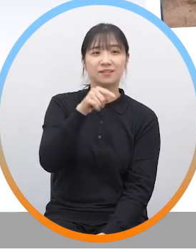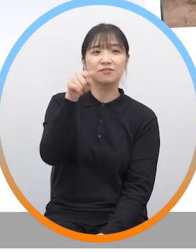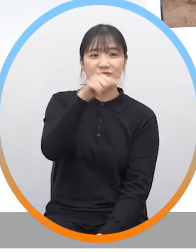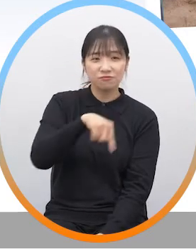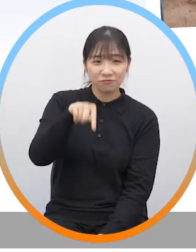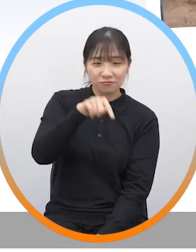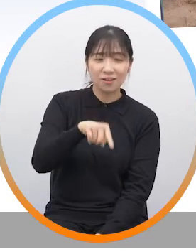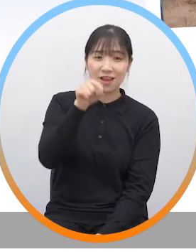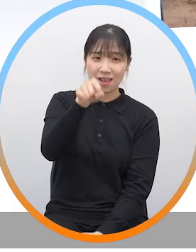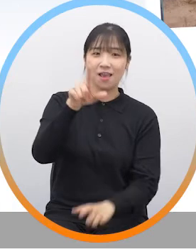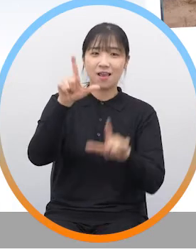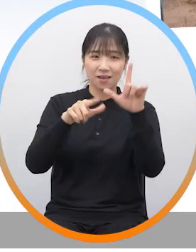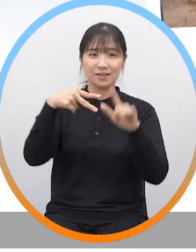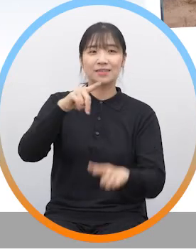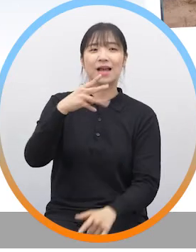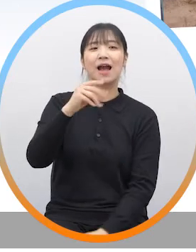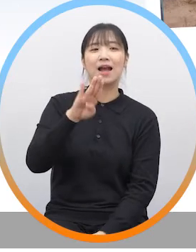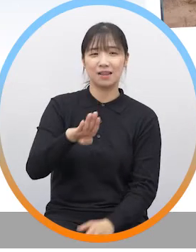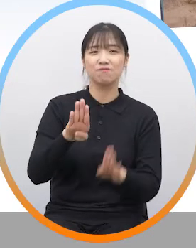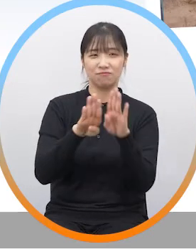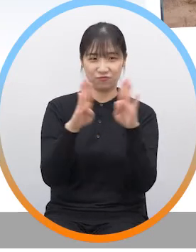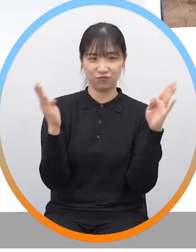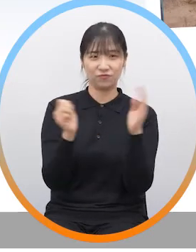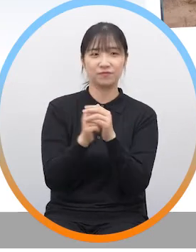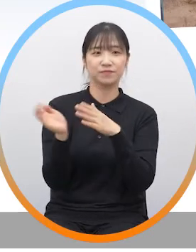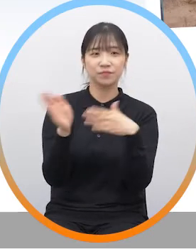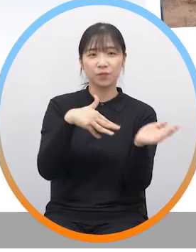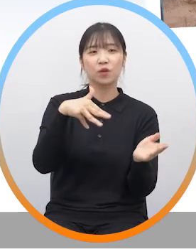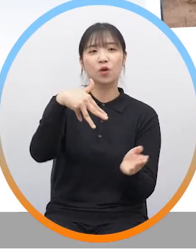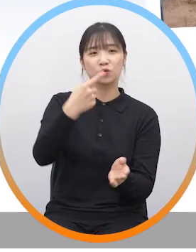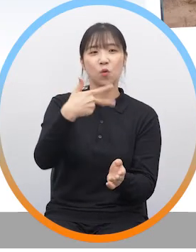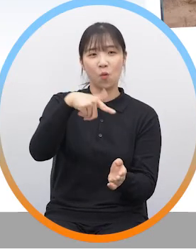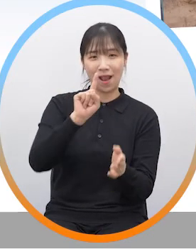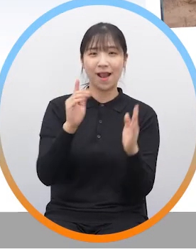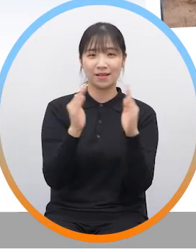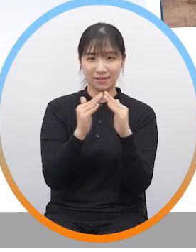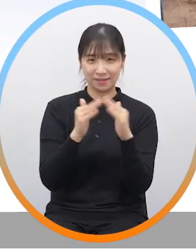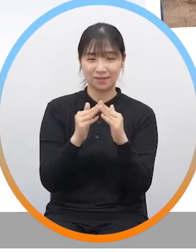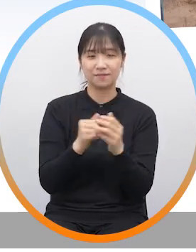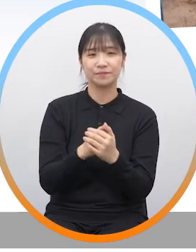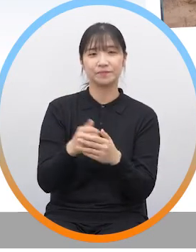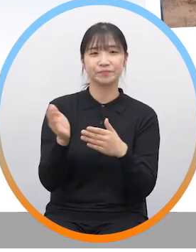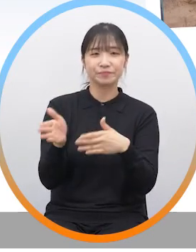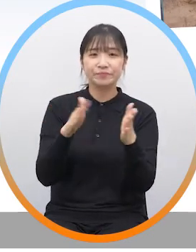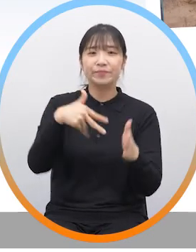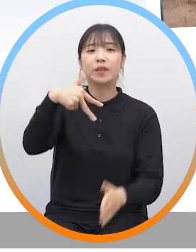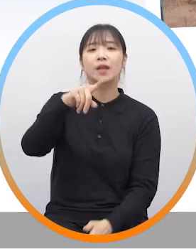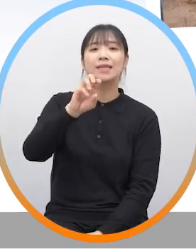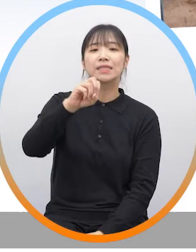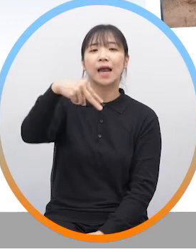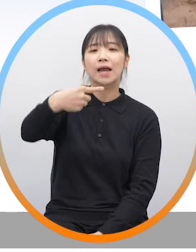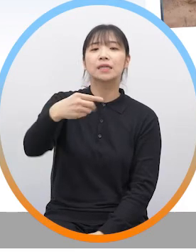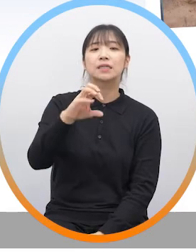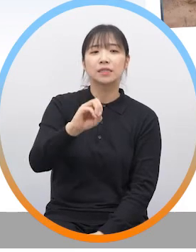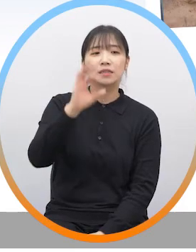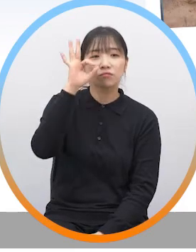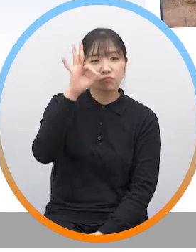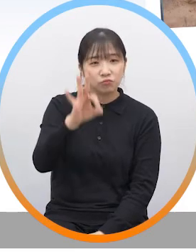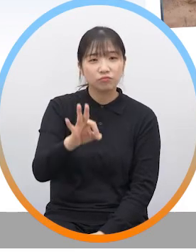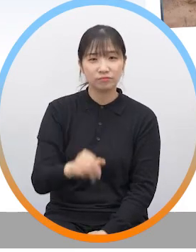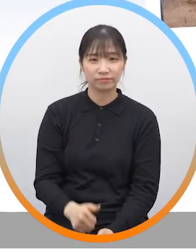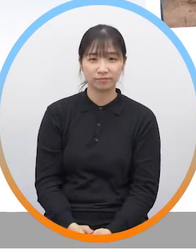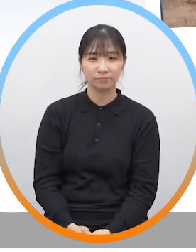중에 이런 형태를 살인문이라고 하고요. 저 초가집. 그리고 이제 우리가 장승을 이제